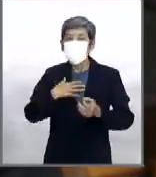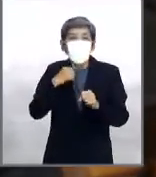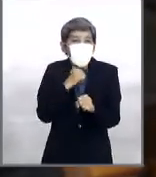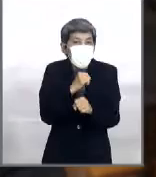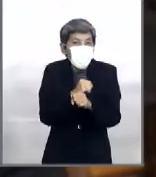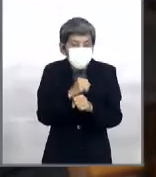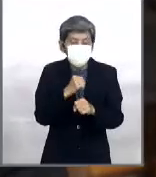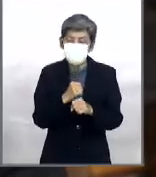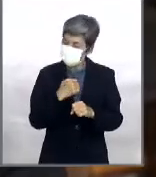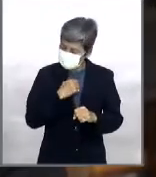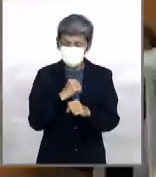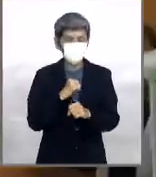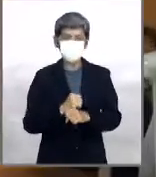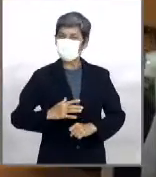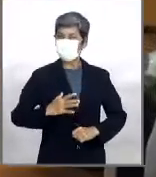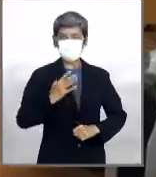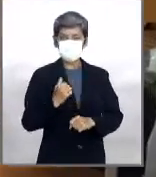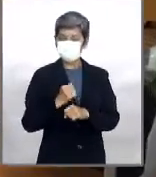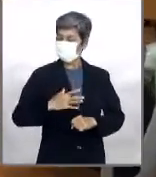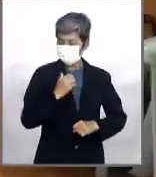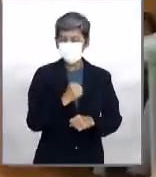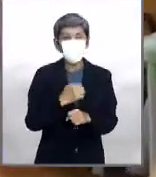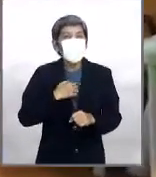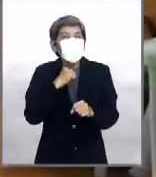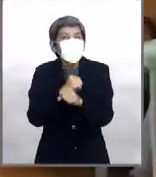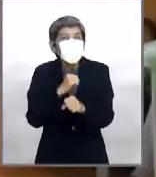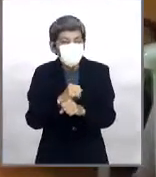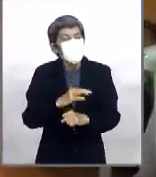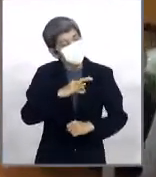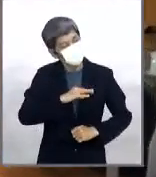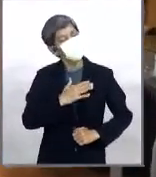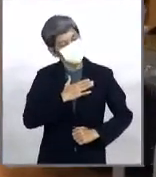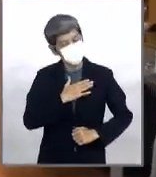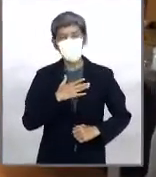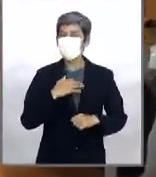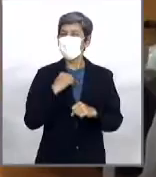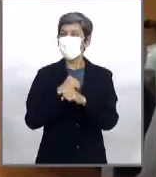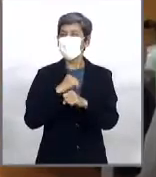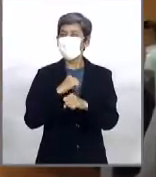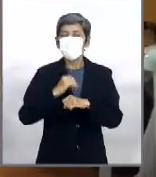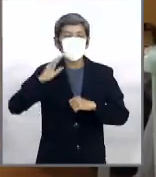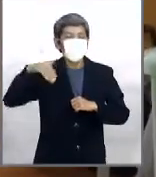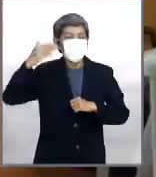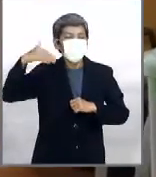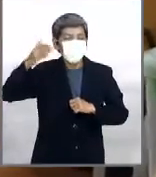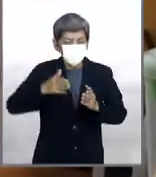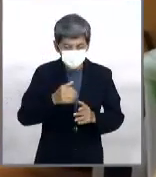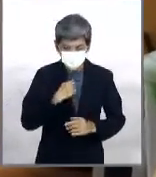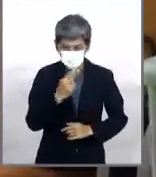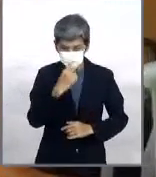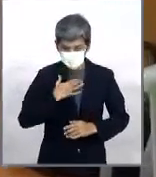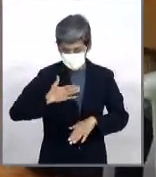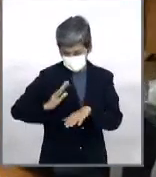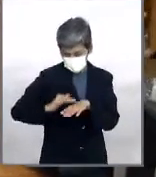เราเป็นคนทำงานที่อยากให้ลูกค้าเดิน ต้องเนี้ยบ เออใช่ก็ทำแบบนี้โดยที่ใจมันรักกับสิ่งที่ทำนะจนแผนกอื่นเนี่ยเข